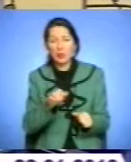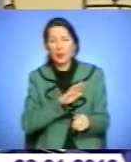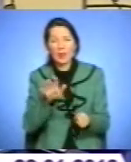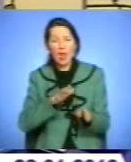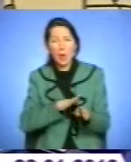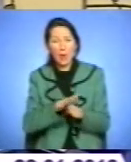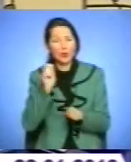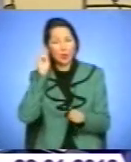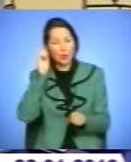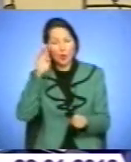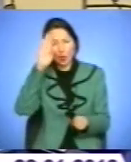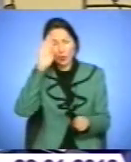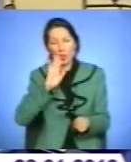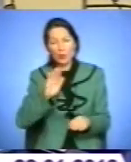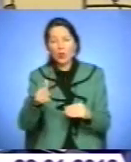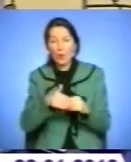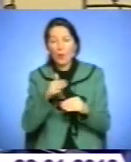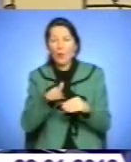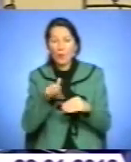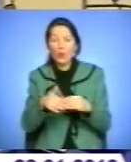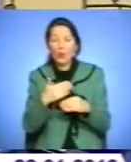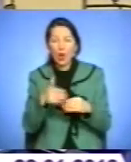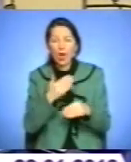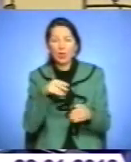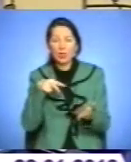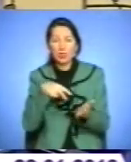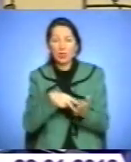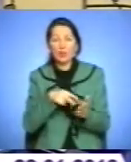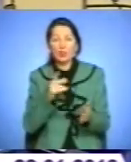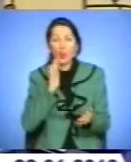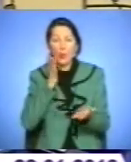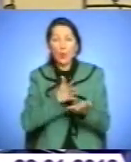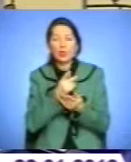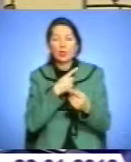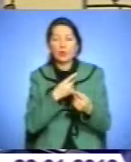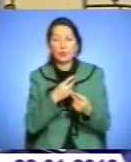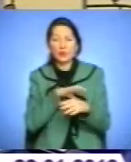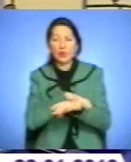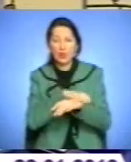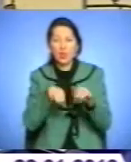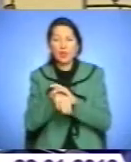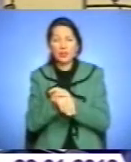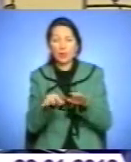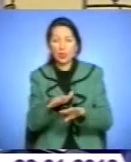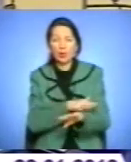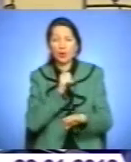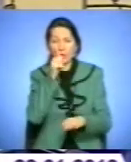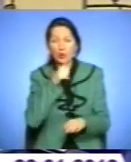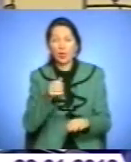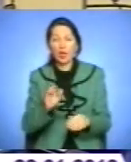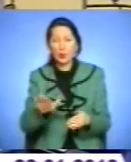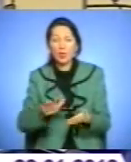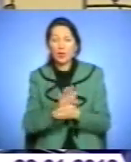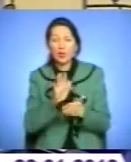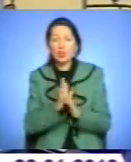ставши політв'язнями на довгі роки. Володимир Васильович видав книжечку «Доля обрала нас». В районному будинку культури